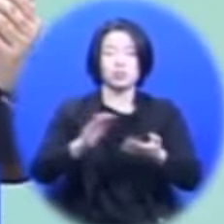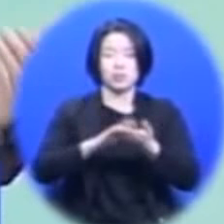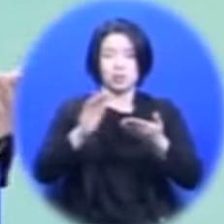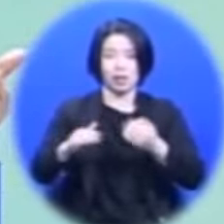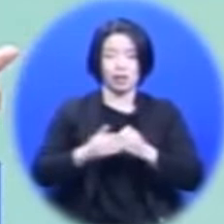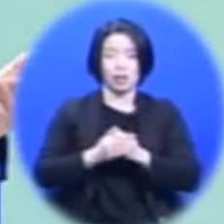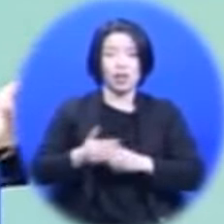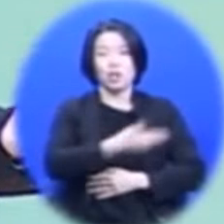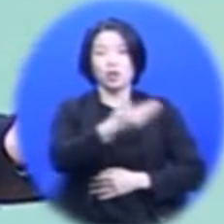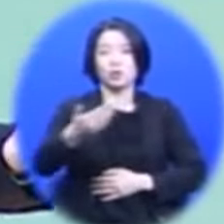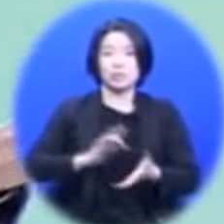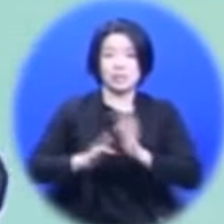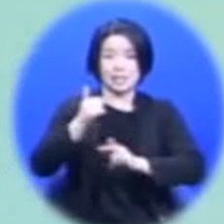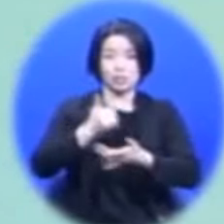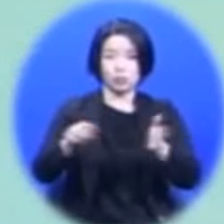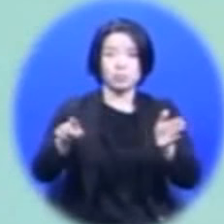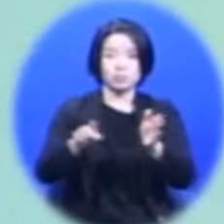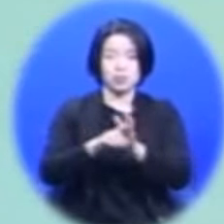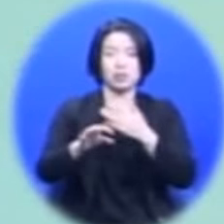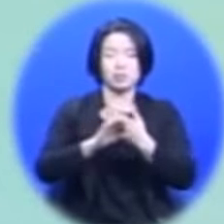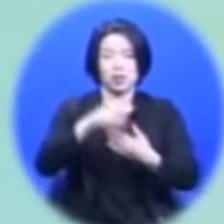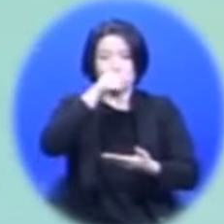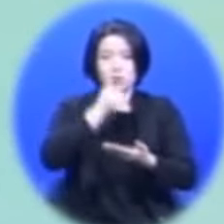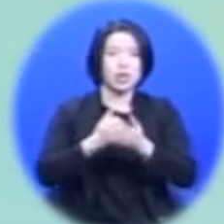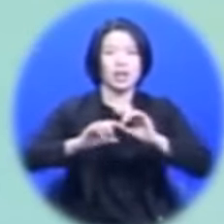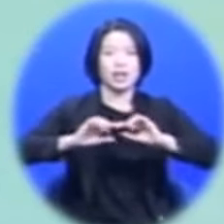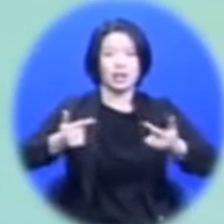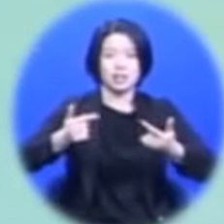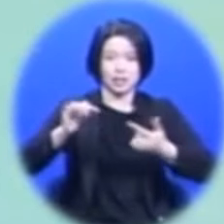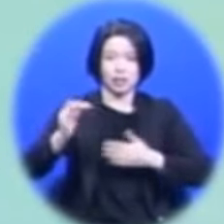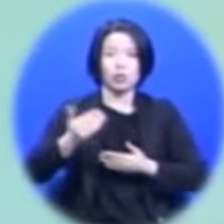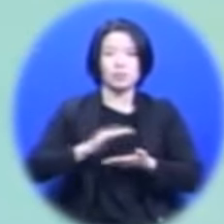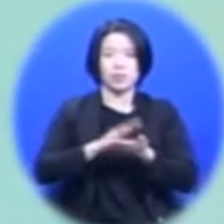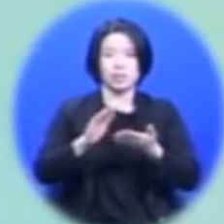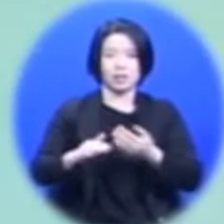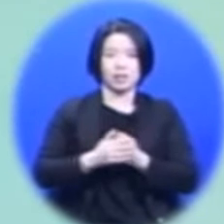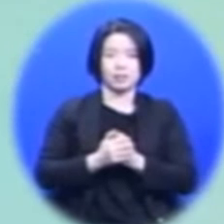여러분 예수 믿으면 죄 짓지 않게 됩니다.